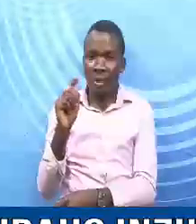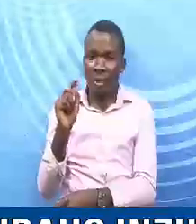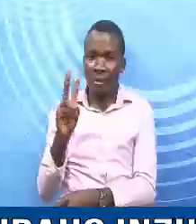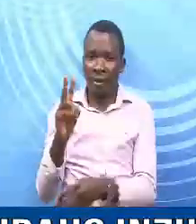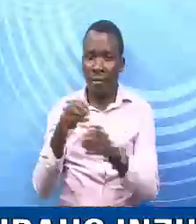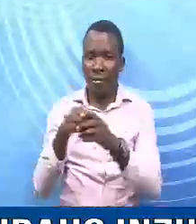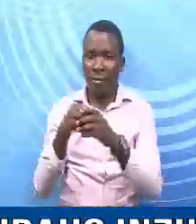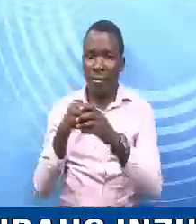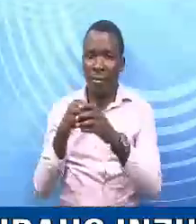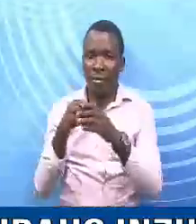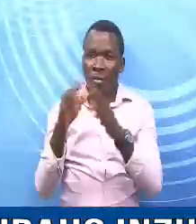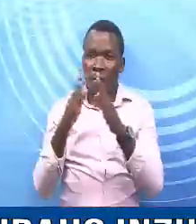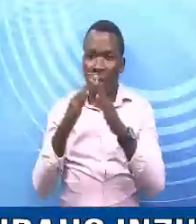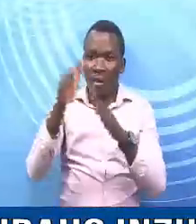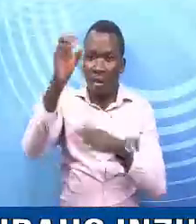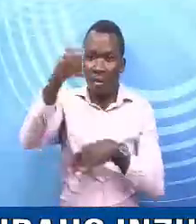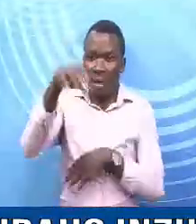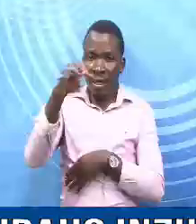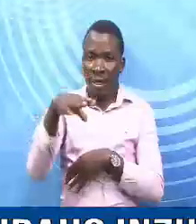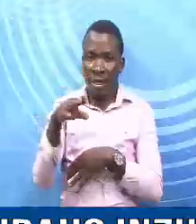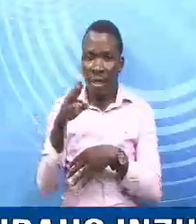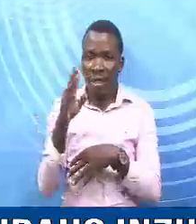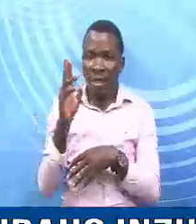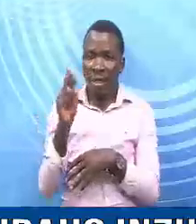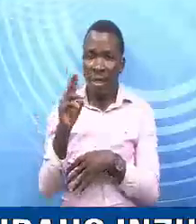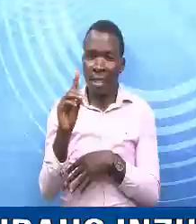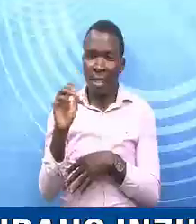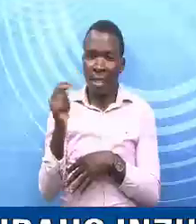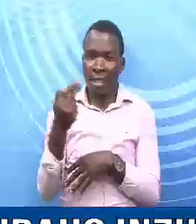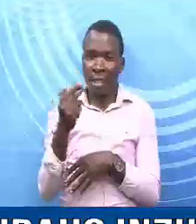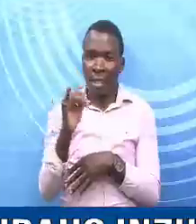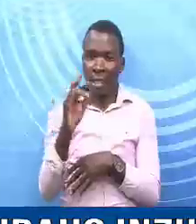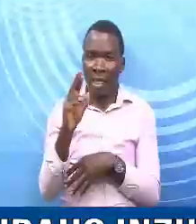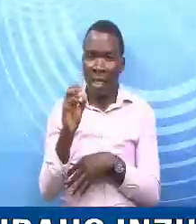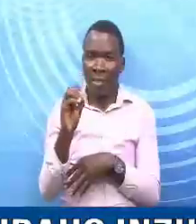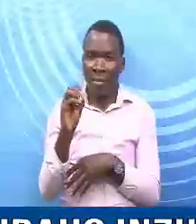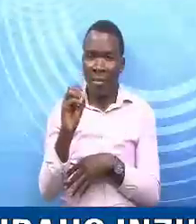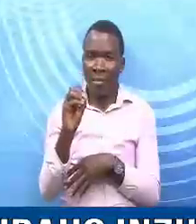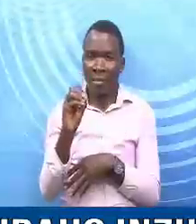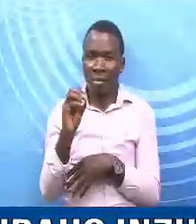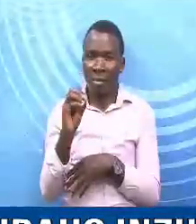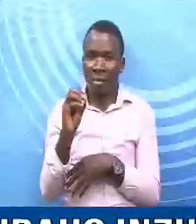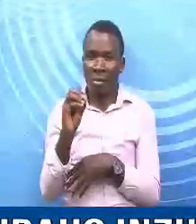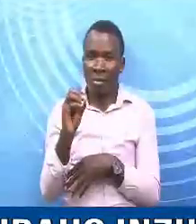ka Nyarugenge mu mujyi wa Kigali Ndindayiro Valence papi